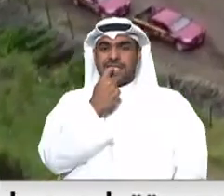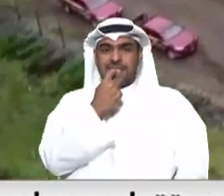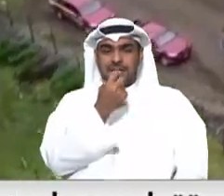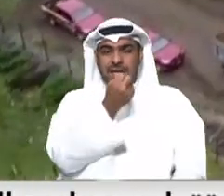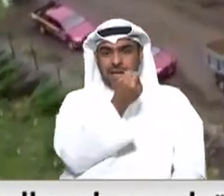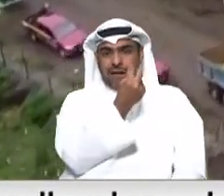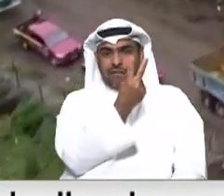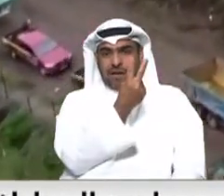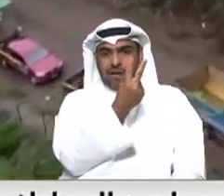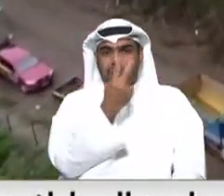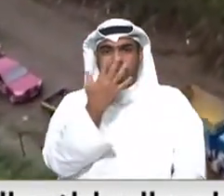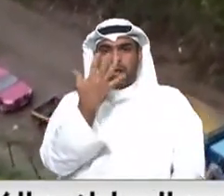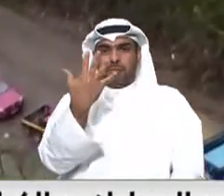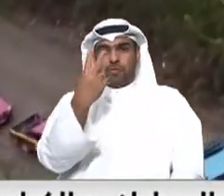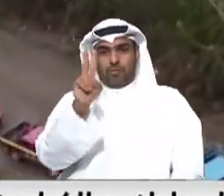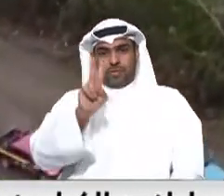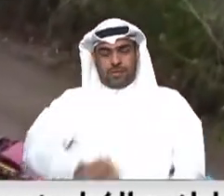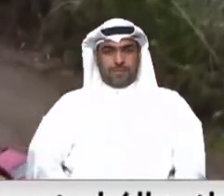2025